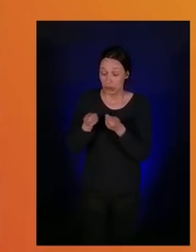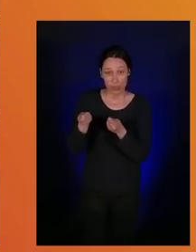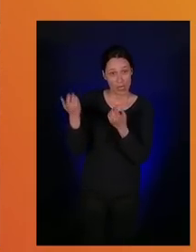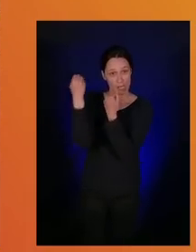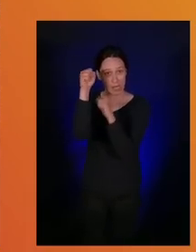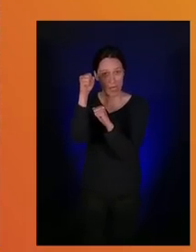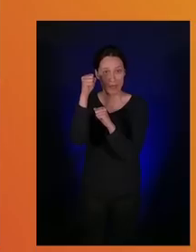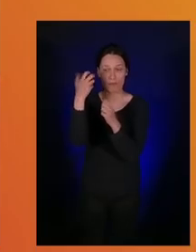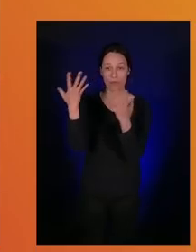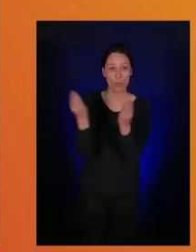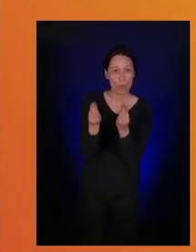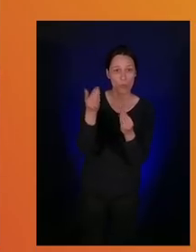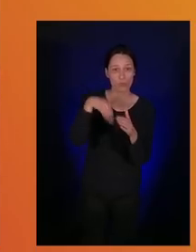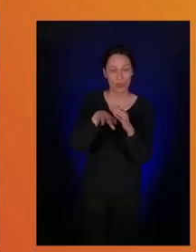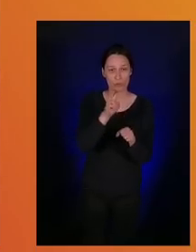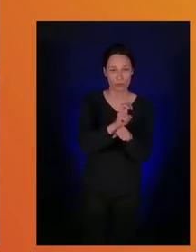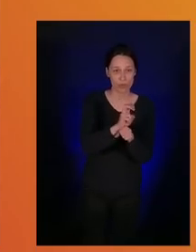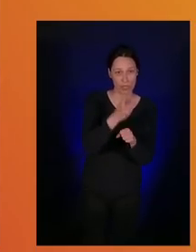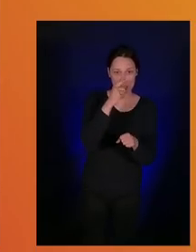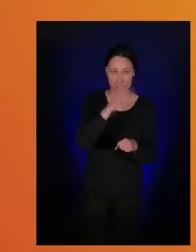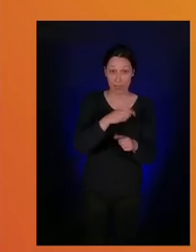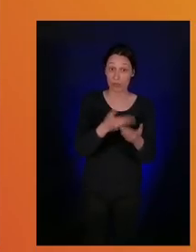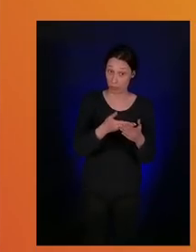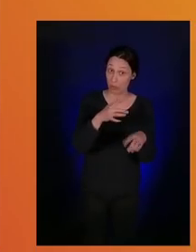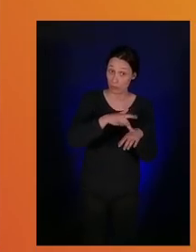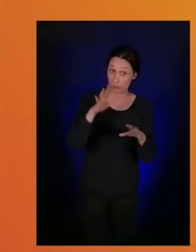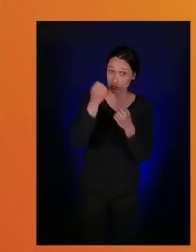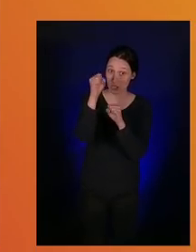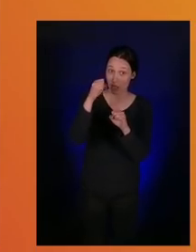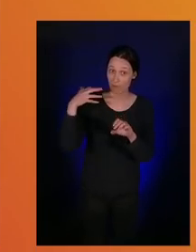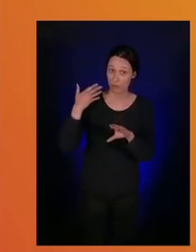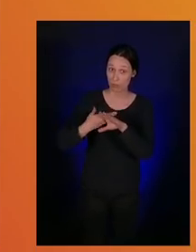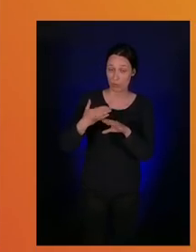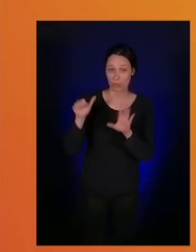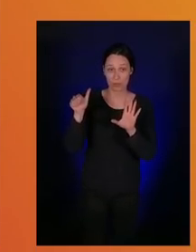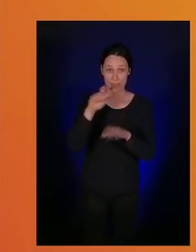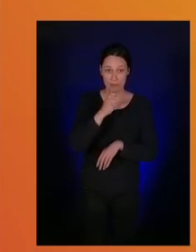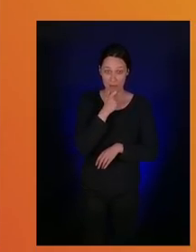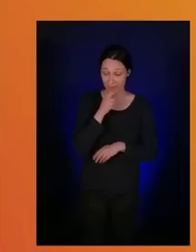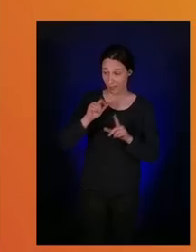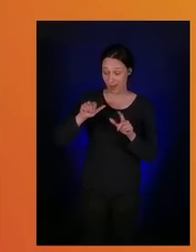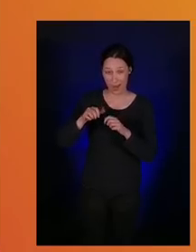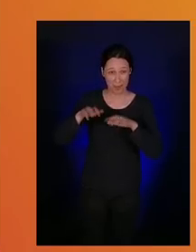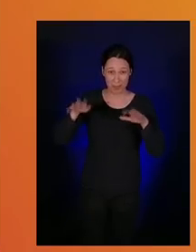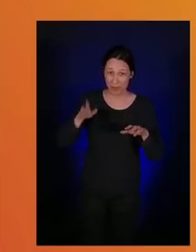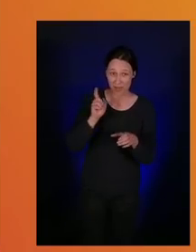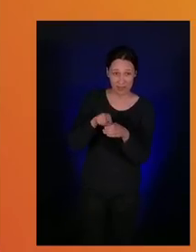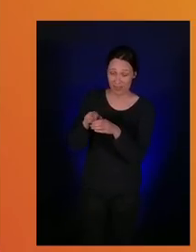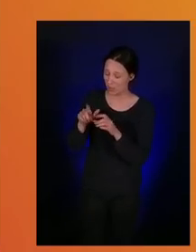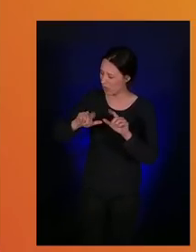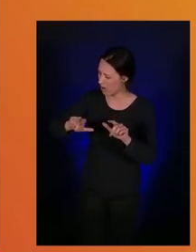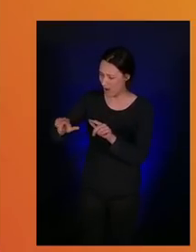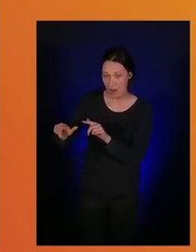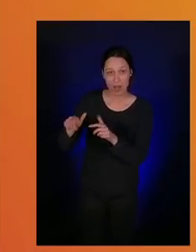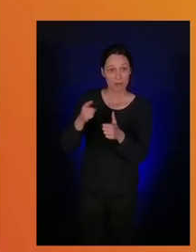les stockages gaz, qui sont en grève depuis le 6 mars. De très nombreux syndicats étaient présents, des militants, comme Laurent Brun,